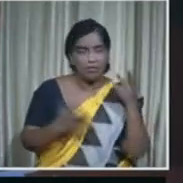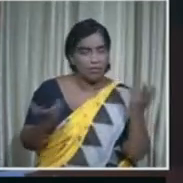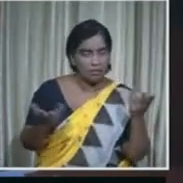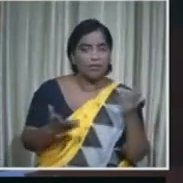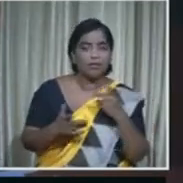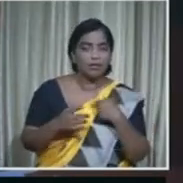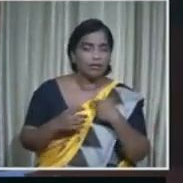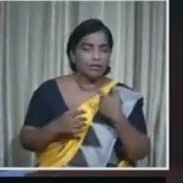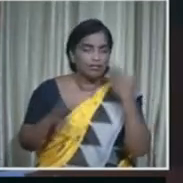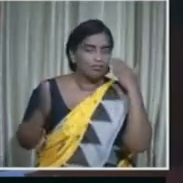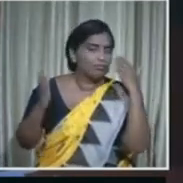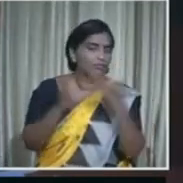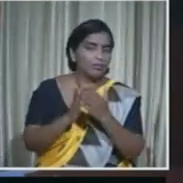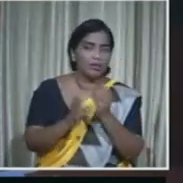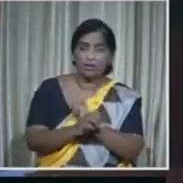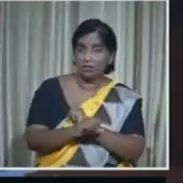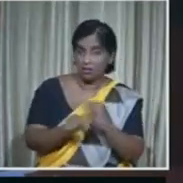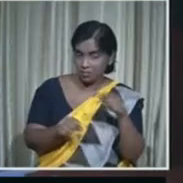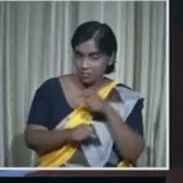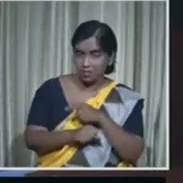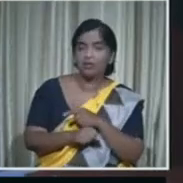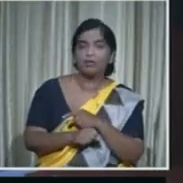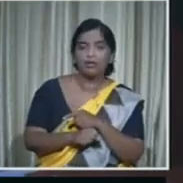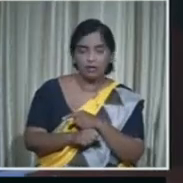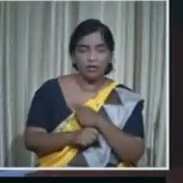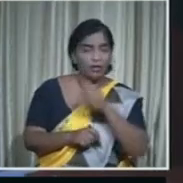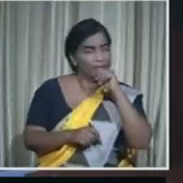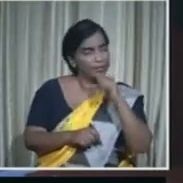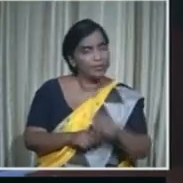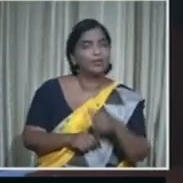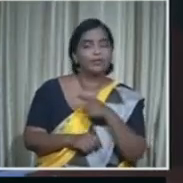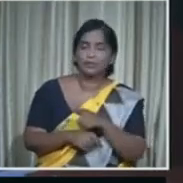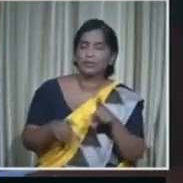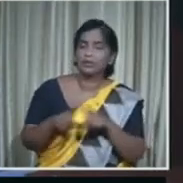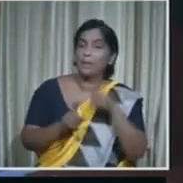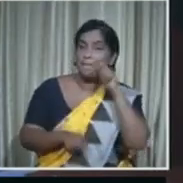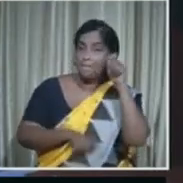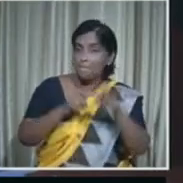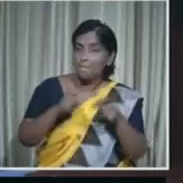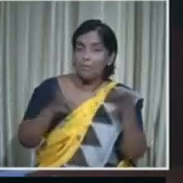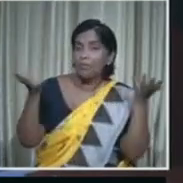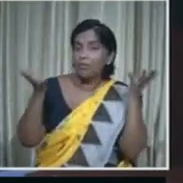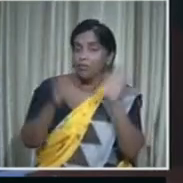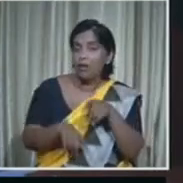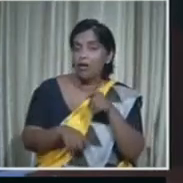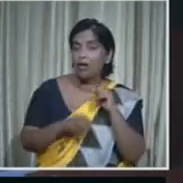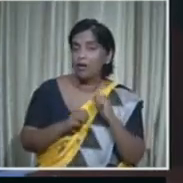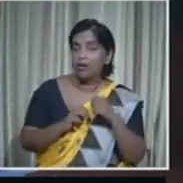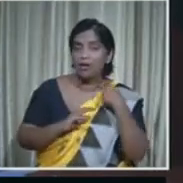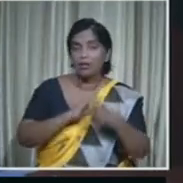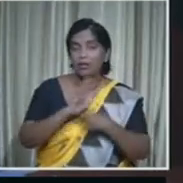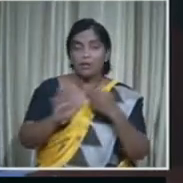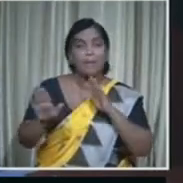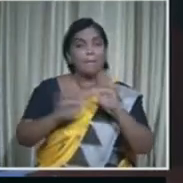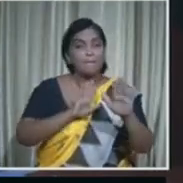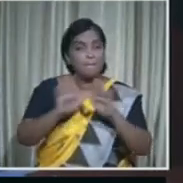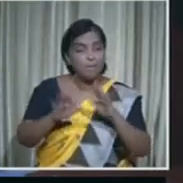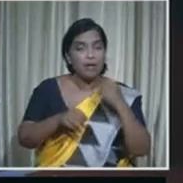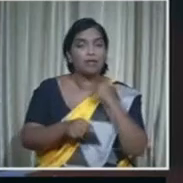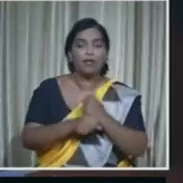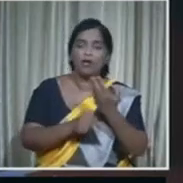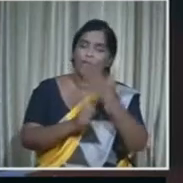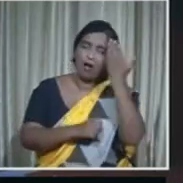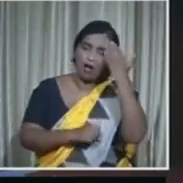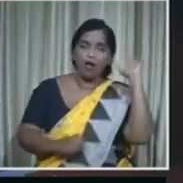ඒකට සංවේදීභාවයකට එළඹෙන්නේ නැත්නම් අනිවාර්ය ලෙස ජනතාව පෙළඹෙන තැන තමයි රටේ පාලකයා සහ ආණ්ඩුව ඉවත්